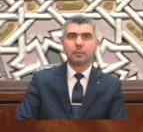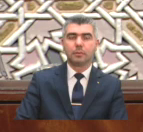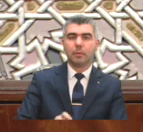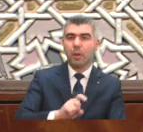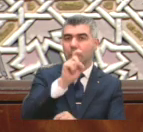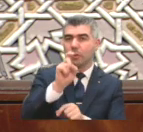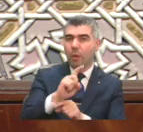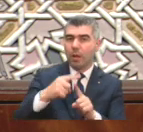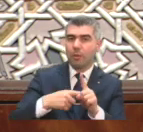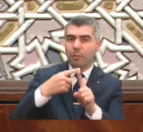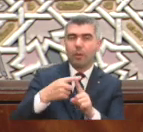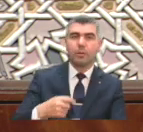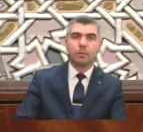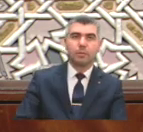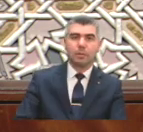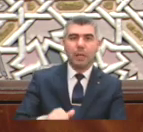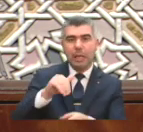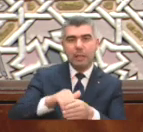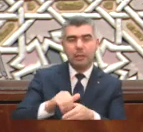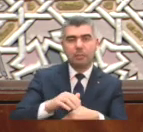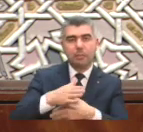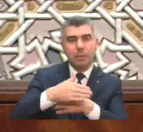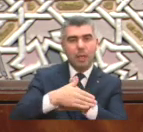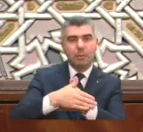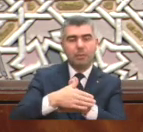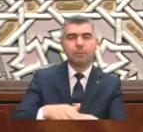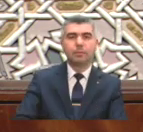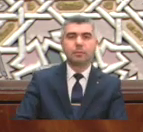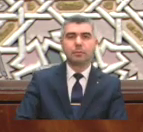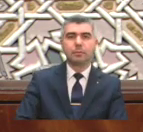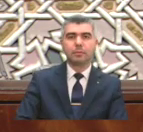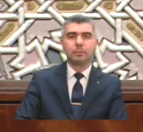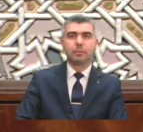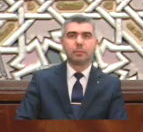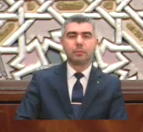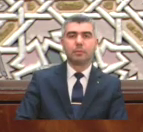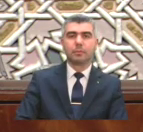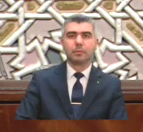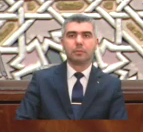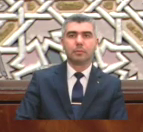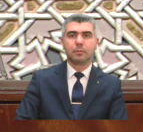تفضل سيد النائب المحترم عن فريق التجمع الوطني الأحرار.